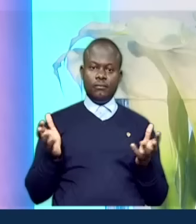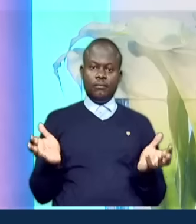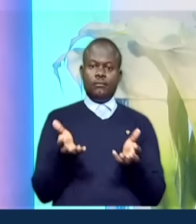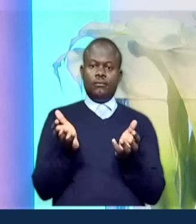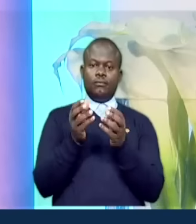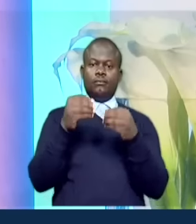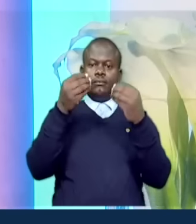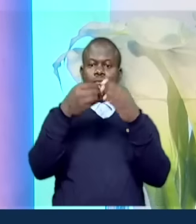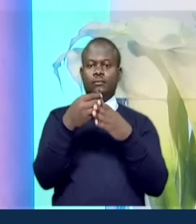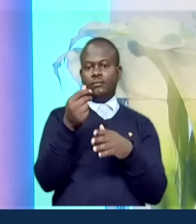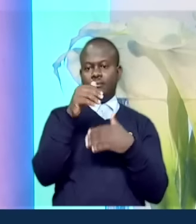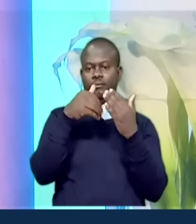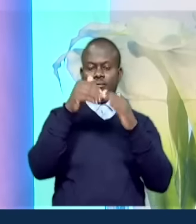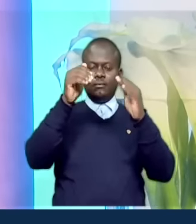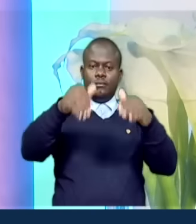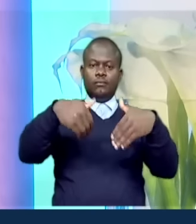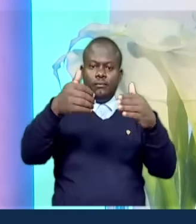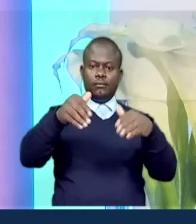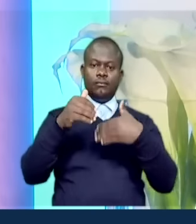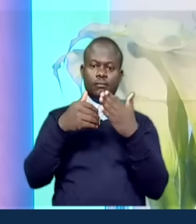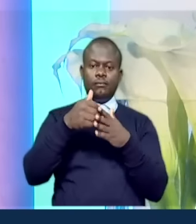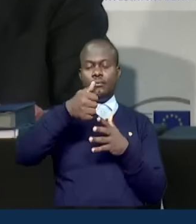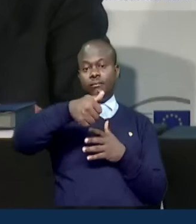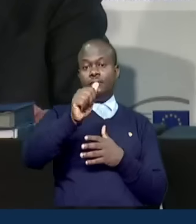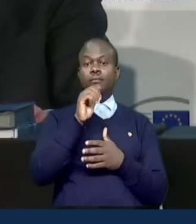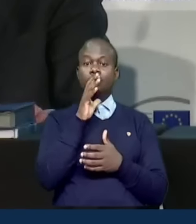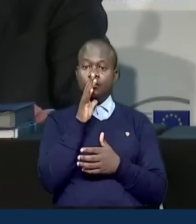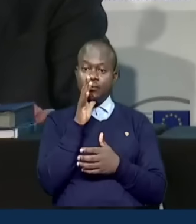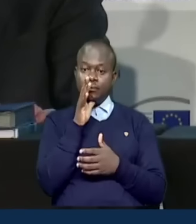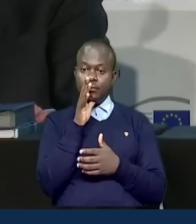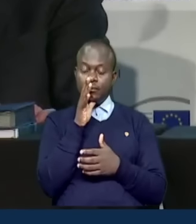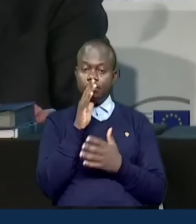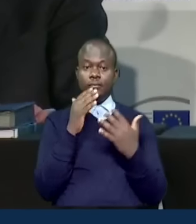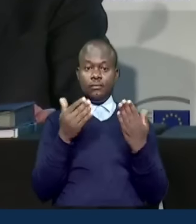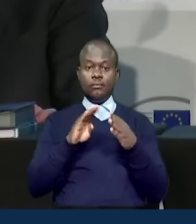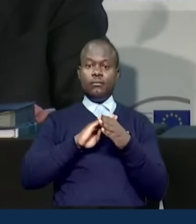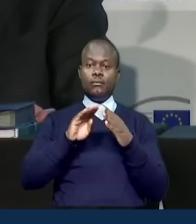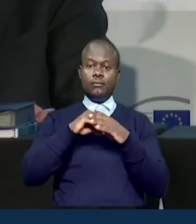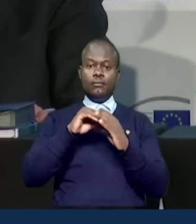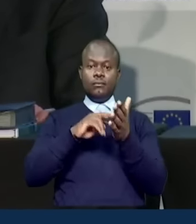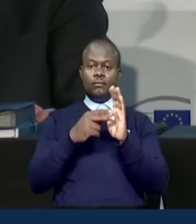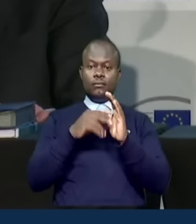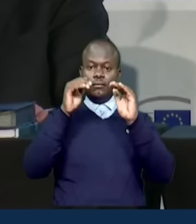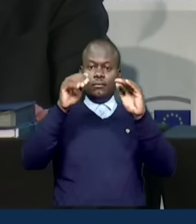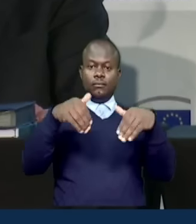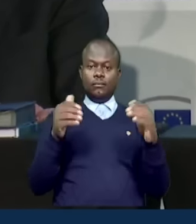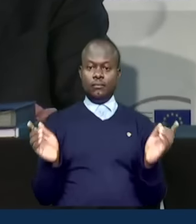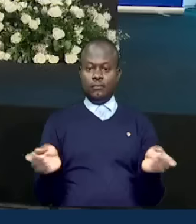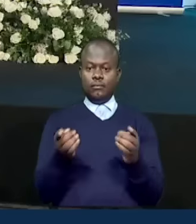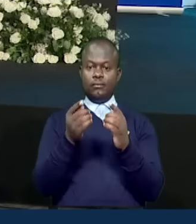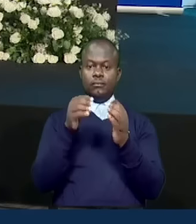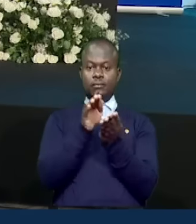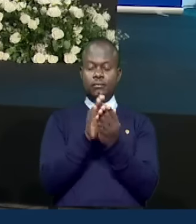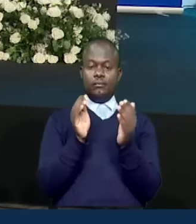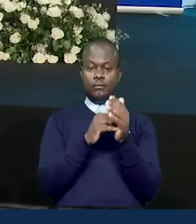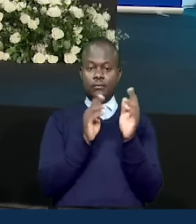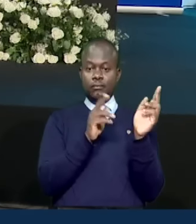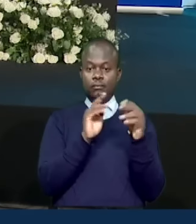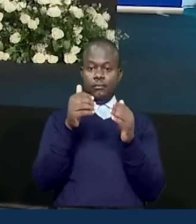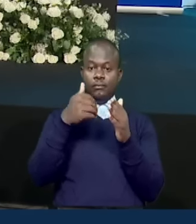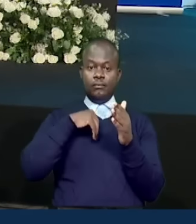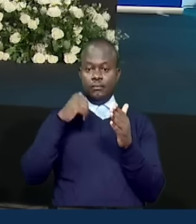gutanga amafaranga mu buhinzi nibyo twiteze. Usibye ishoramari mu mishinga y'ubuhinzi n'ubworozi, iyi banki isanzwe ifite n'indi